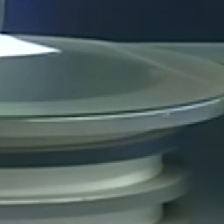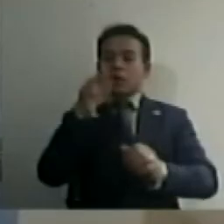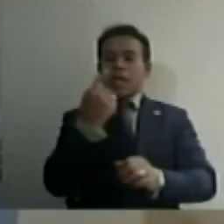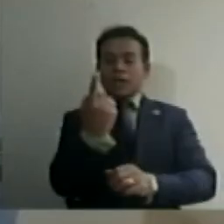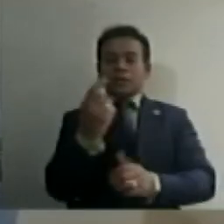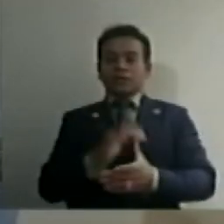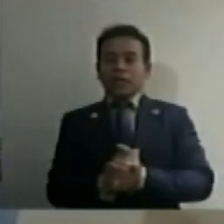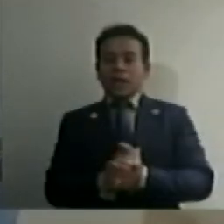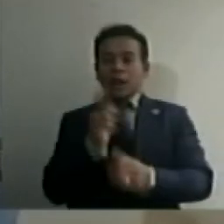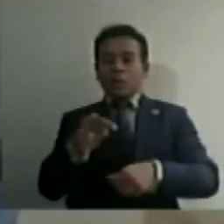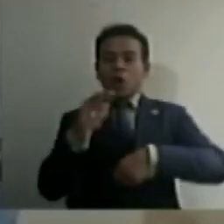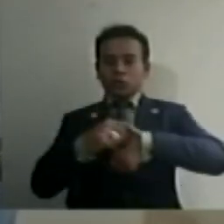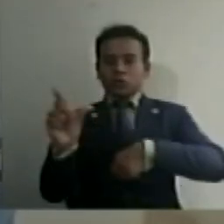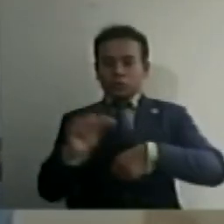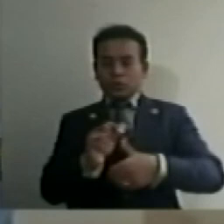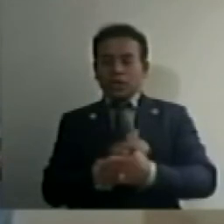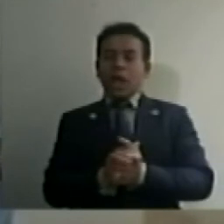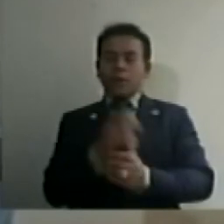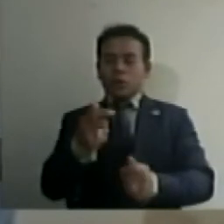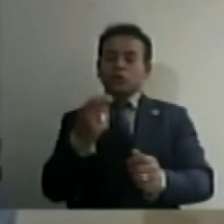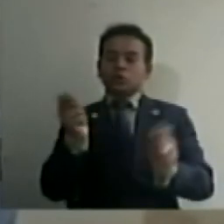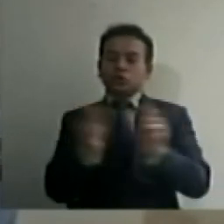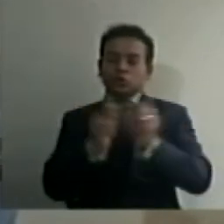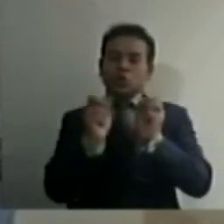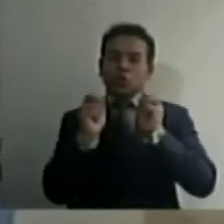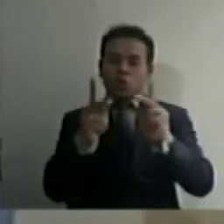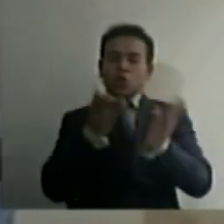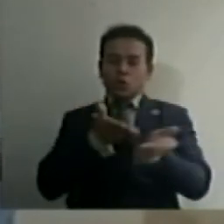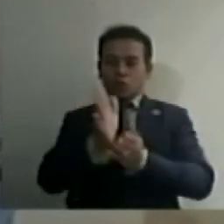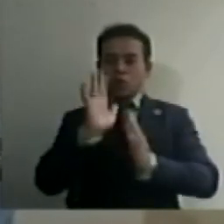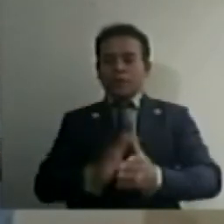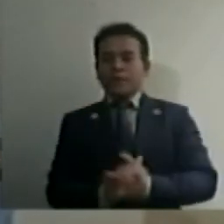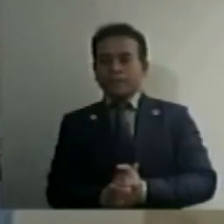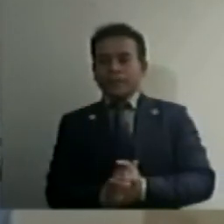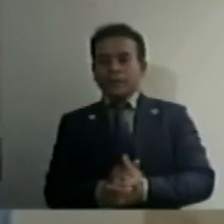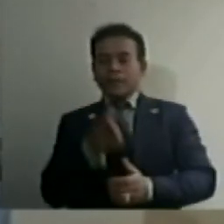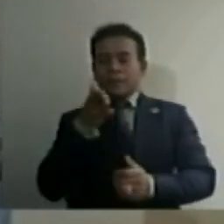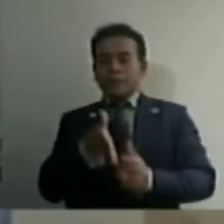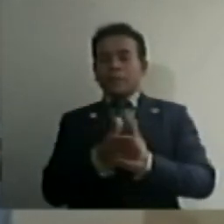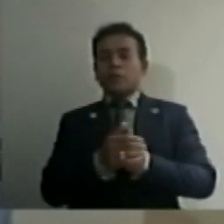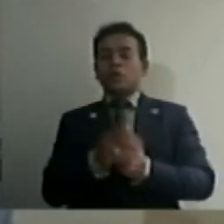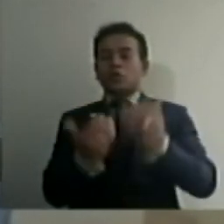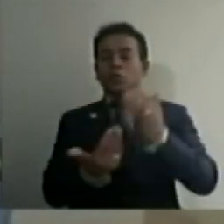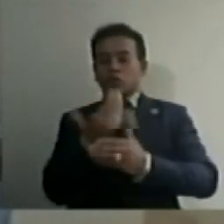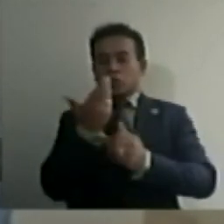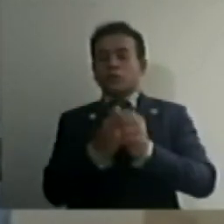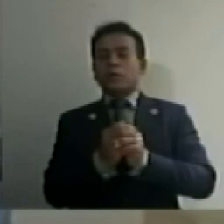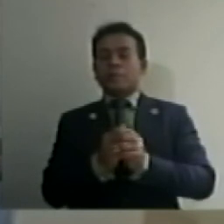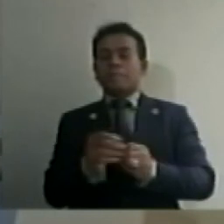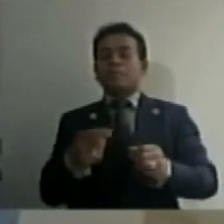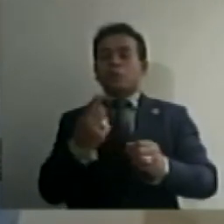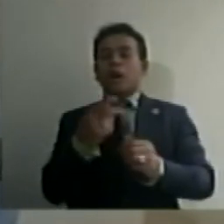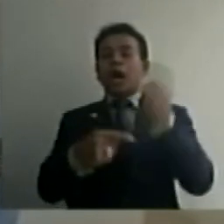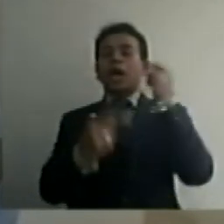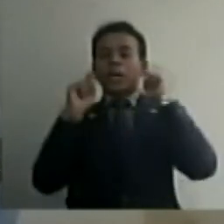পারবো। এছাড়াও আমরা বেশ কয়েকটি হাসপাতাল প্রস্তুত করার ব্যবস্থা